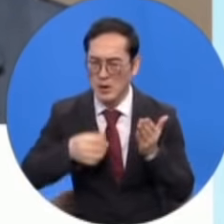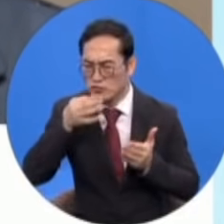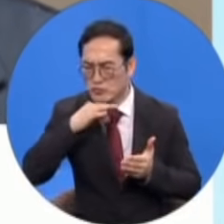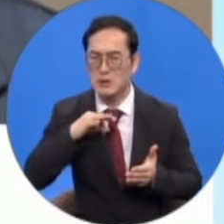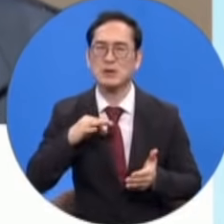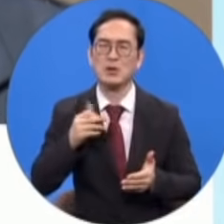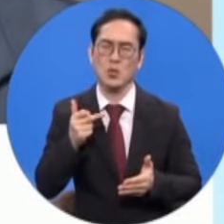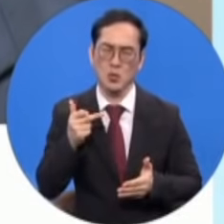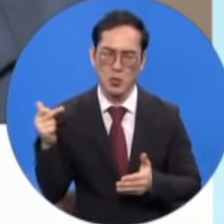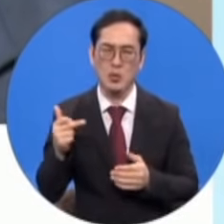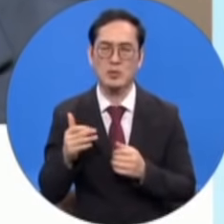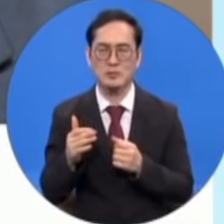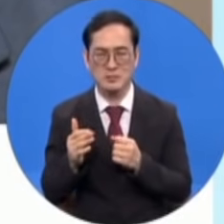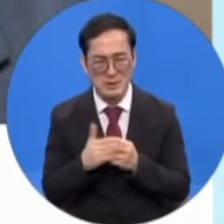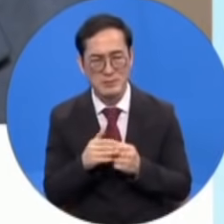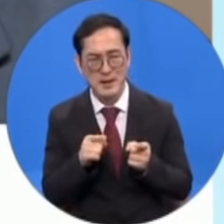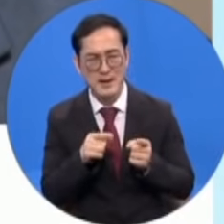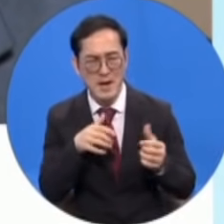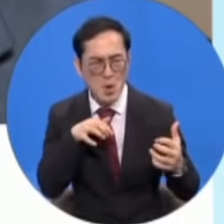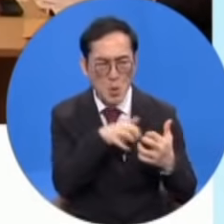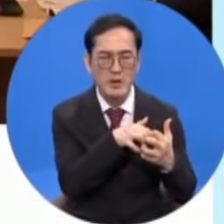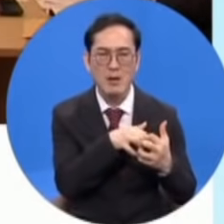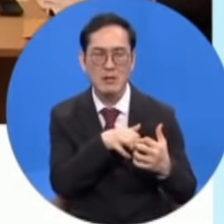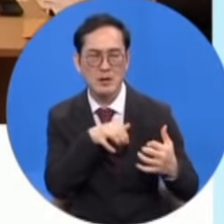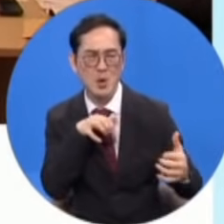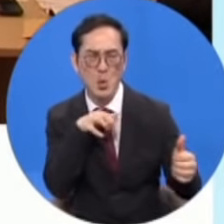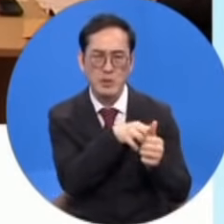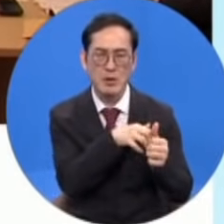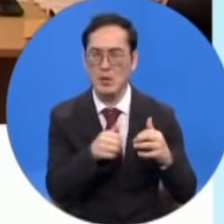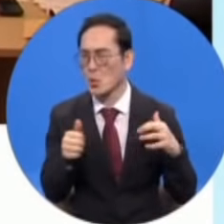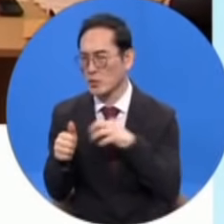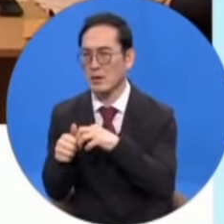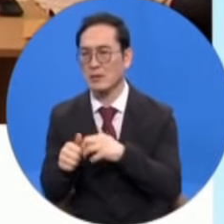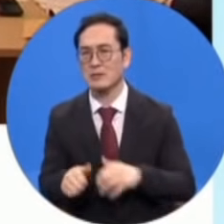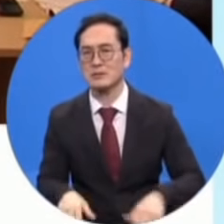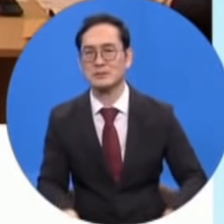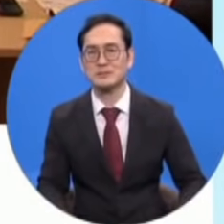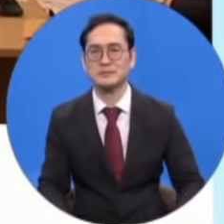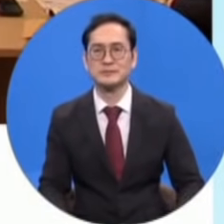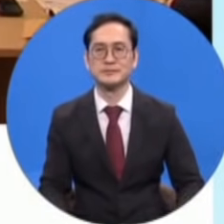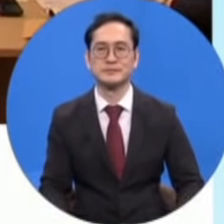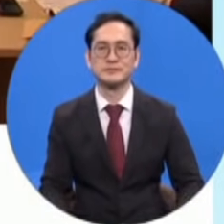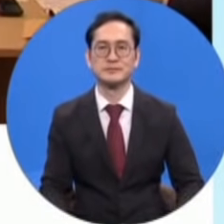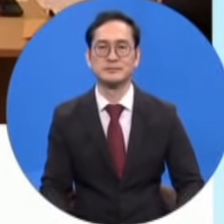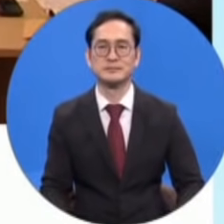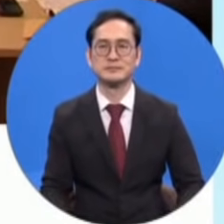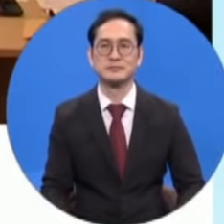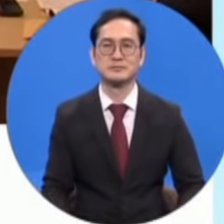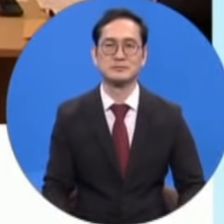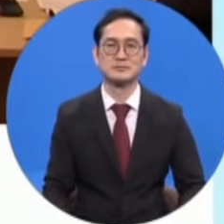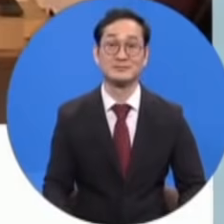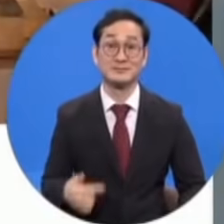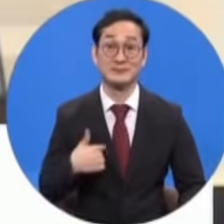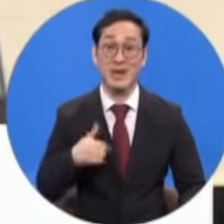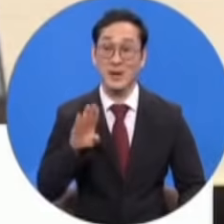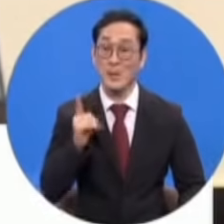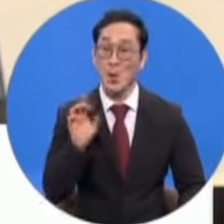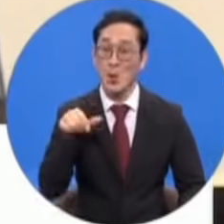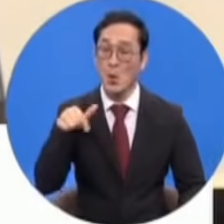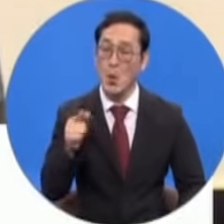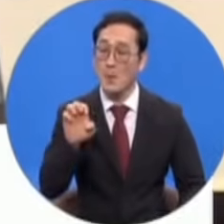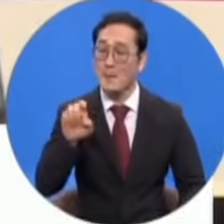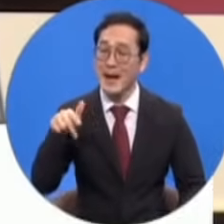그러다 보니까 결국에 거친 말이 오갈 수 밖에 없는 상황이 되지 않았나 라는 생각이 들어 좀 씁쓸합니다 근데 저는 저 봉고 파직 뿐만 아니라 위한 7을